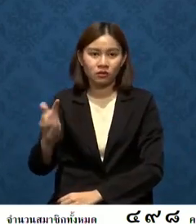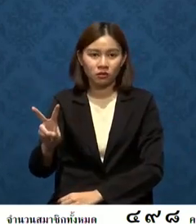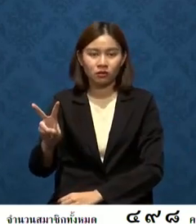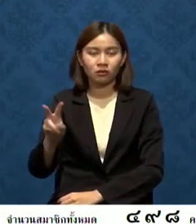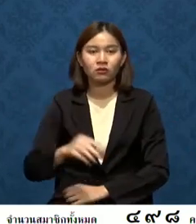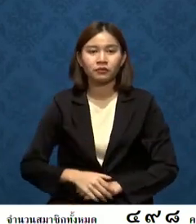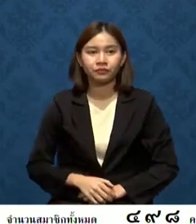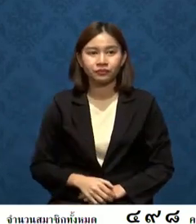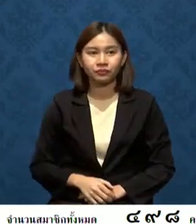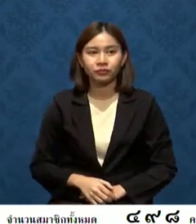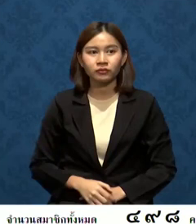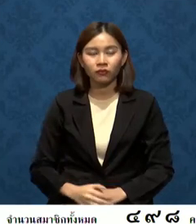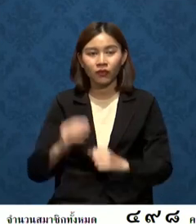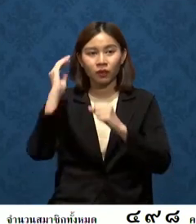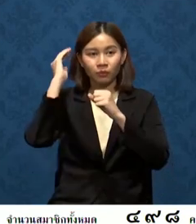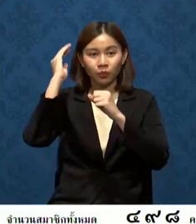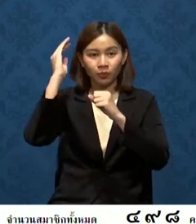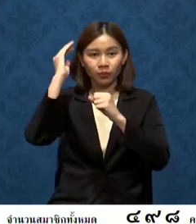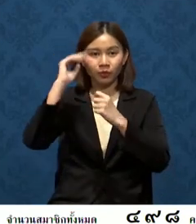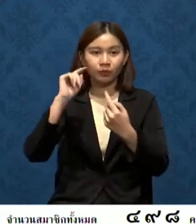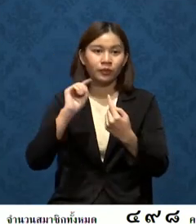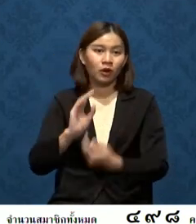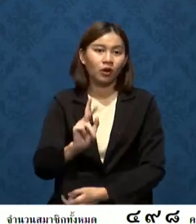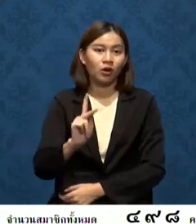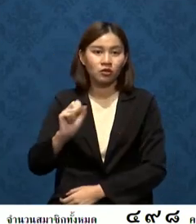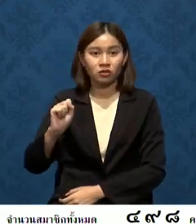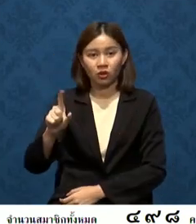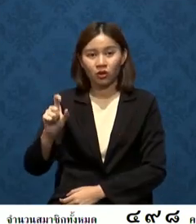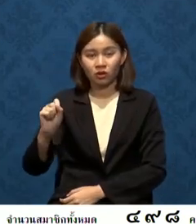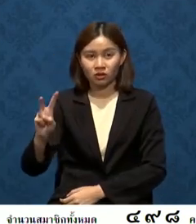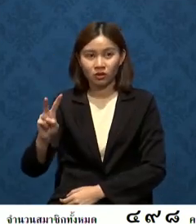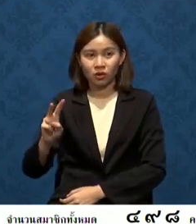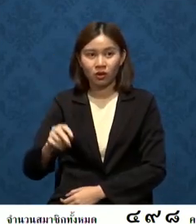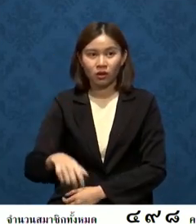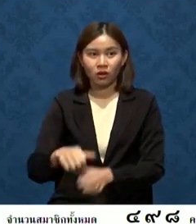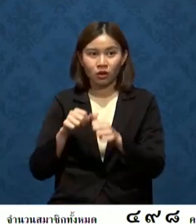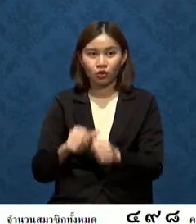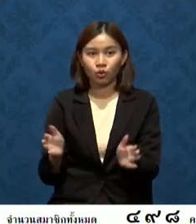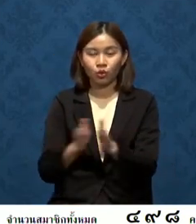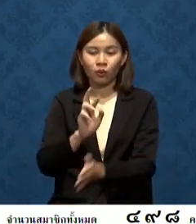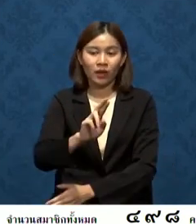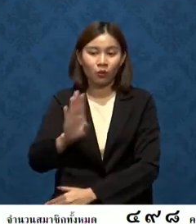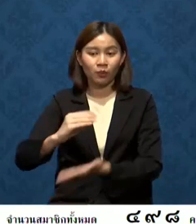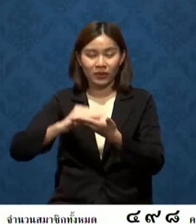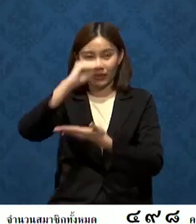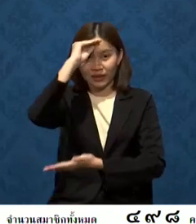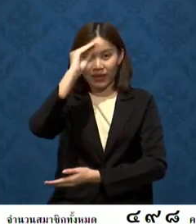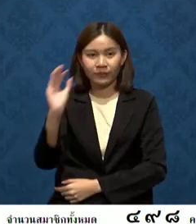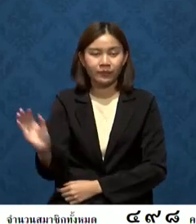ในการมารายงานของกสสนี่ไม่ได้อยู่ในระบบการศึกษาเลย